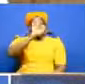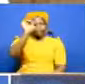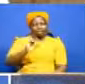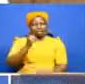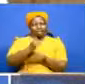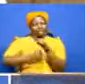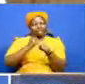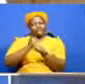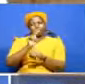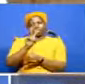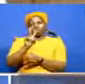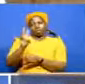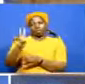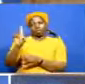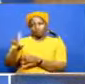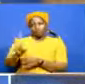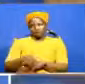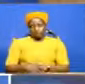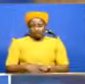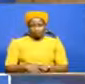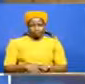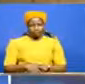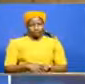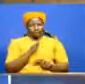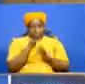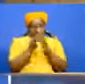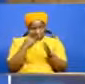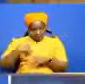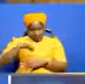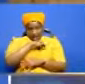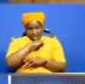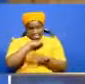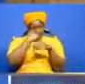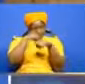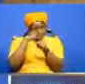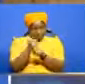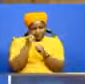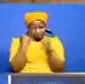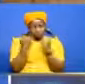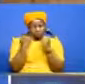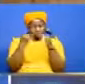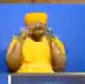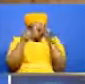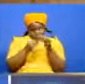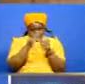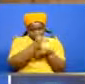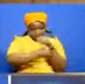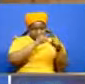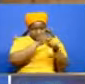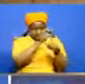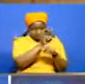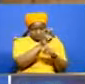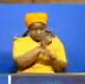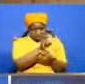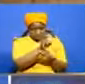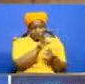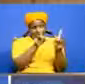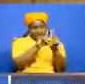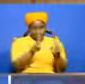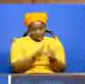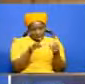year 2021. If we had not made the bold decisions of 2020, as is